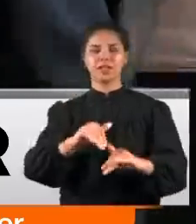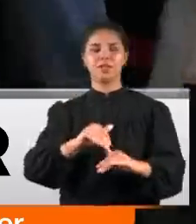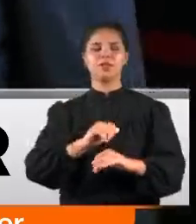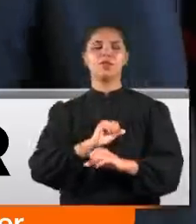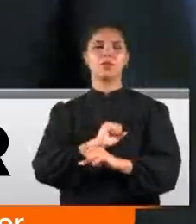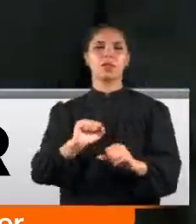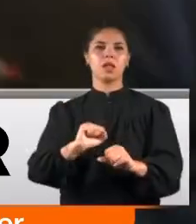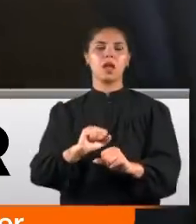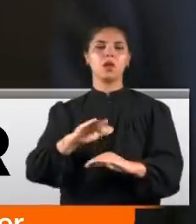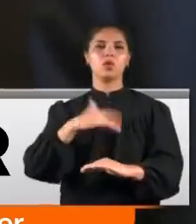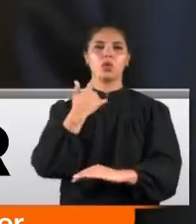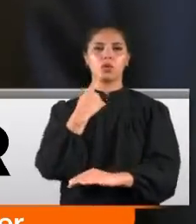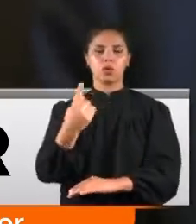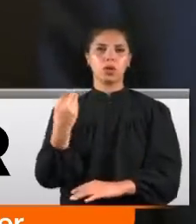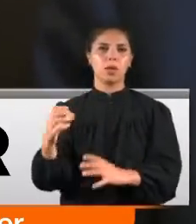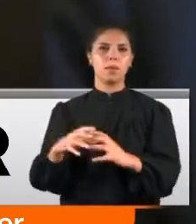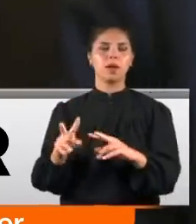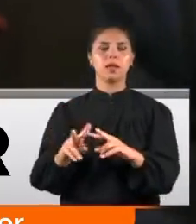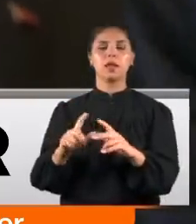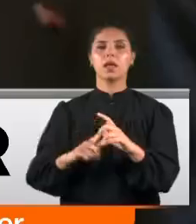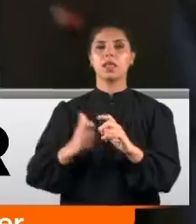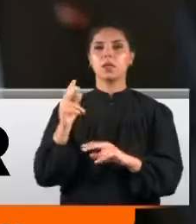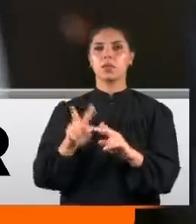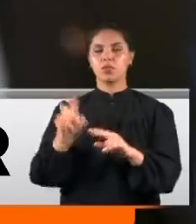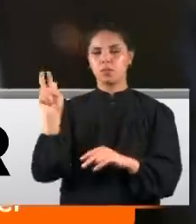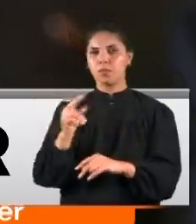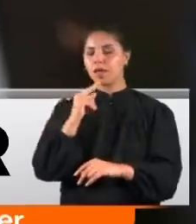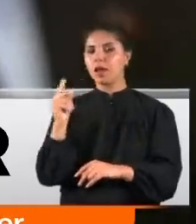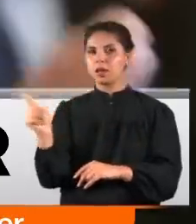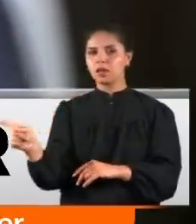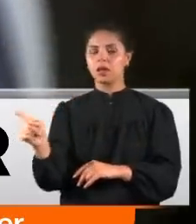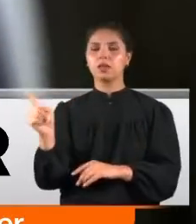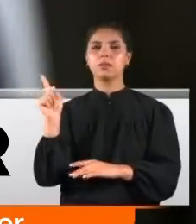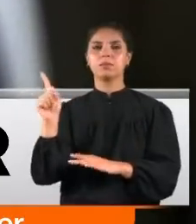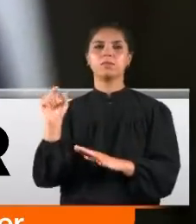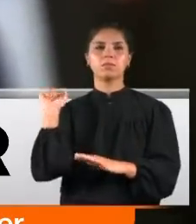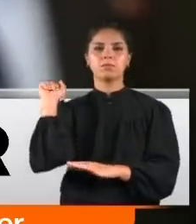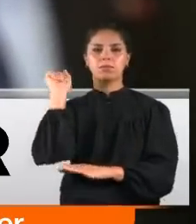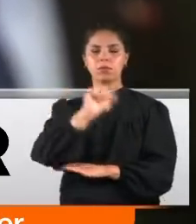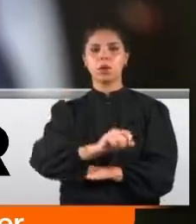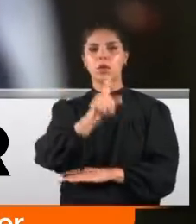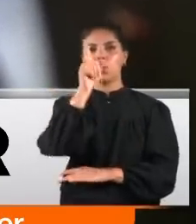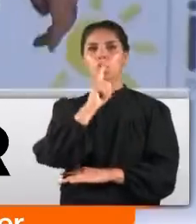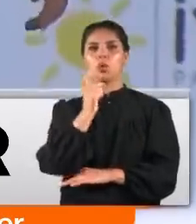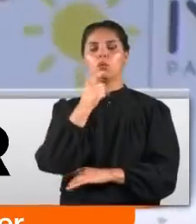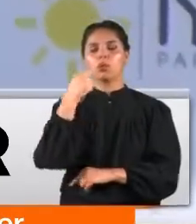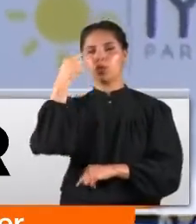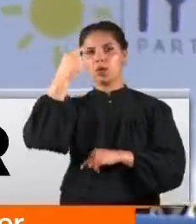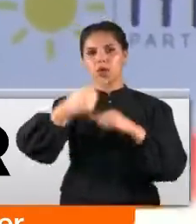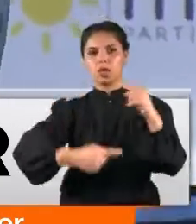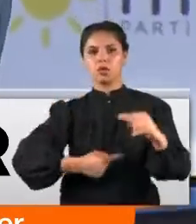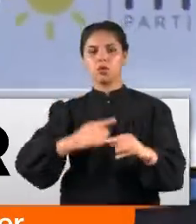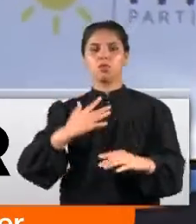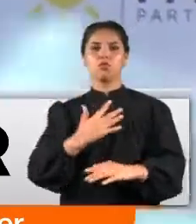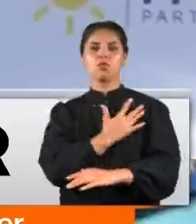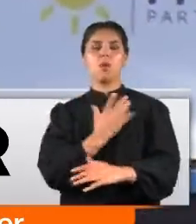sonra vermişti. İyi Parti Genel Başkanı Meral Akşener iddiaya göre Büyük Taarruz'un 101. yıl dönümünde CHP ile ipleri tamamen